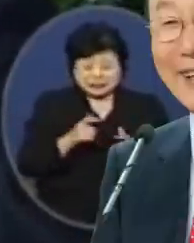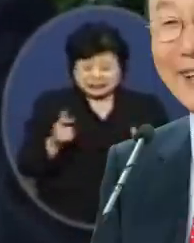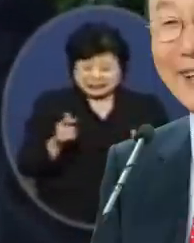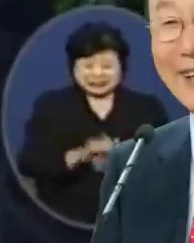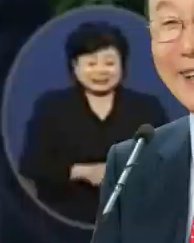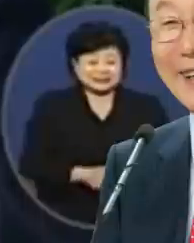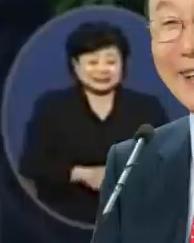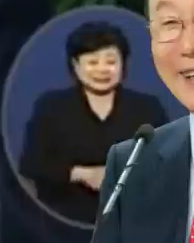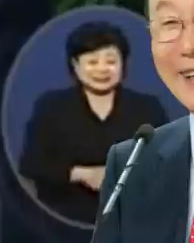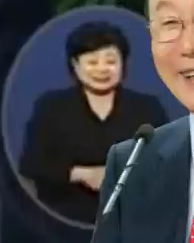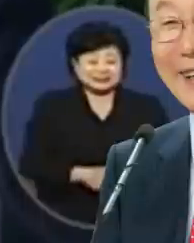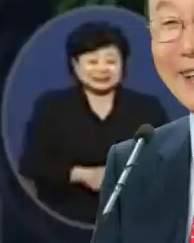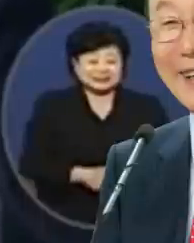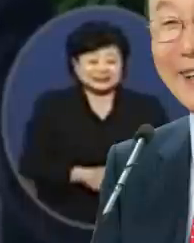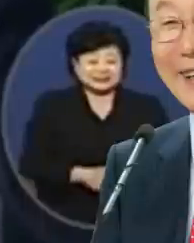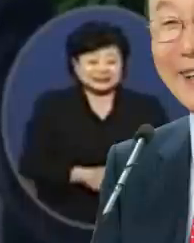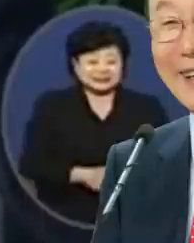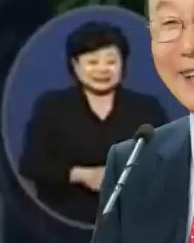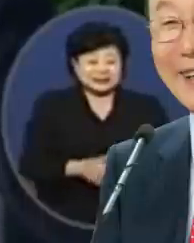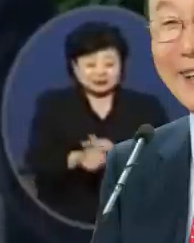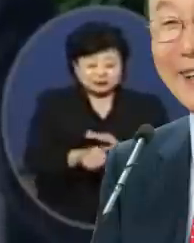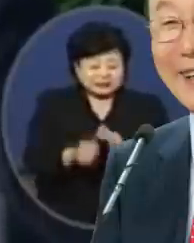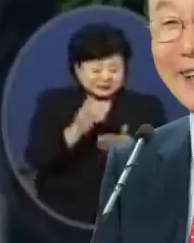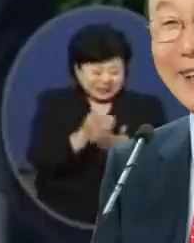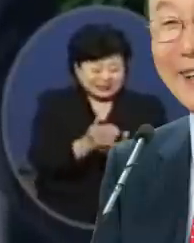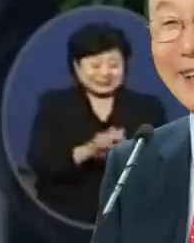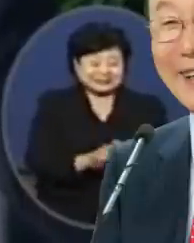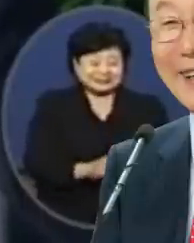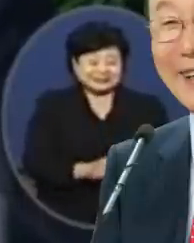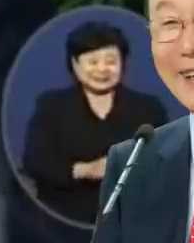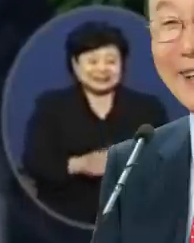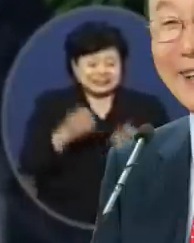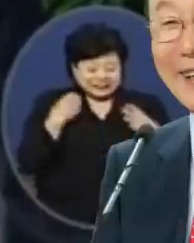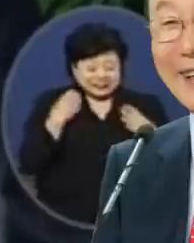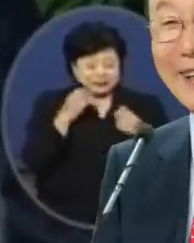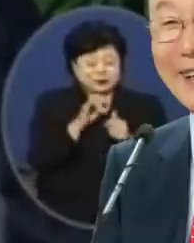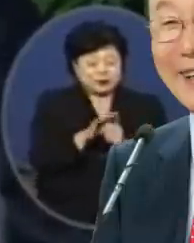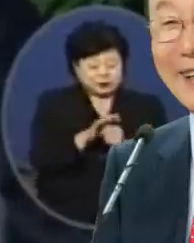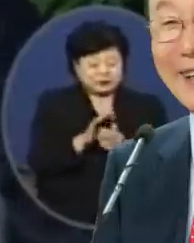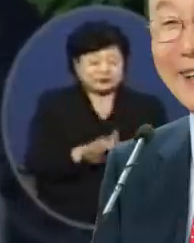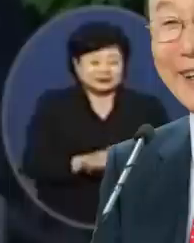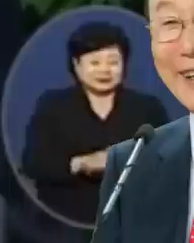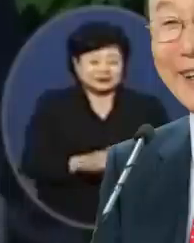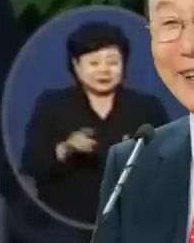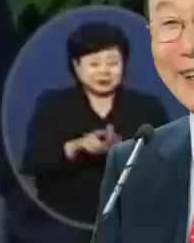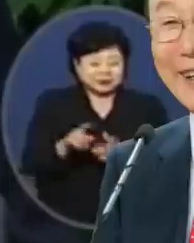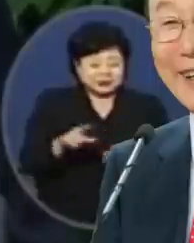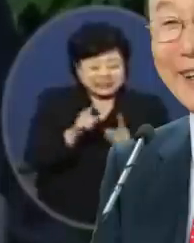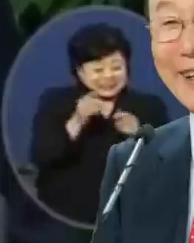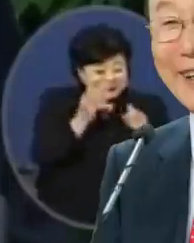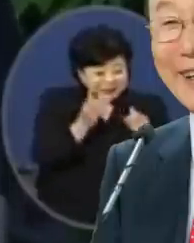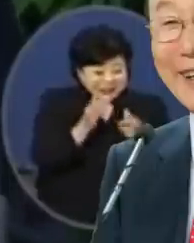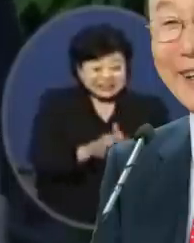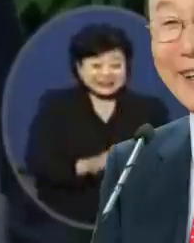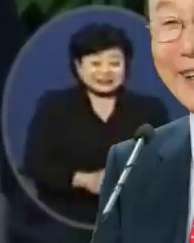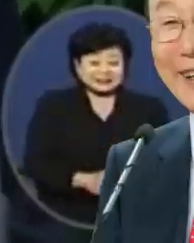좋다. 안 물러가도록 책임을 질 테니까 믿음으로 살아라.